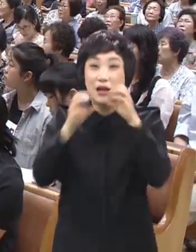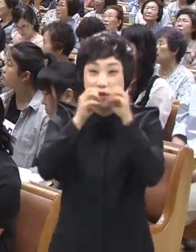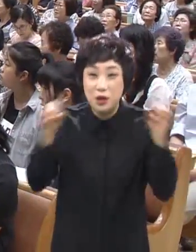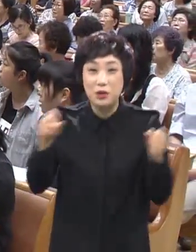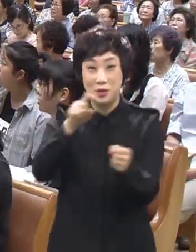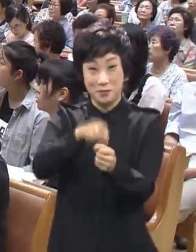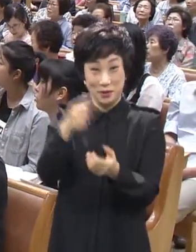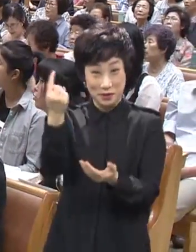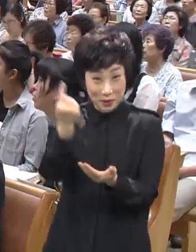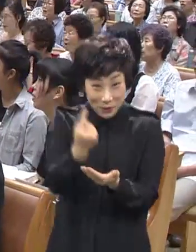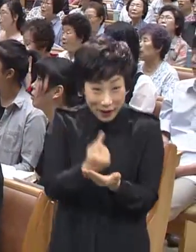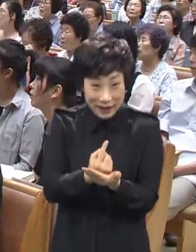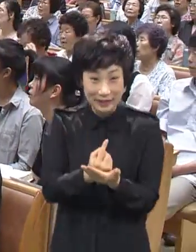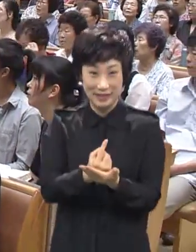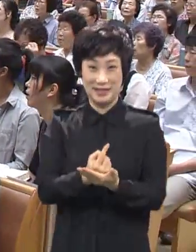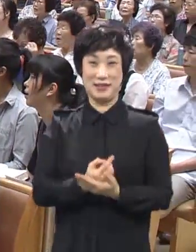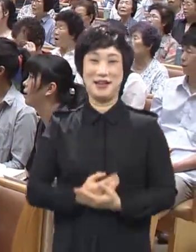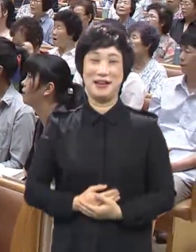전도하러 왔노라.